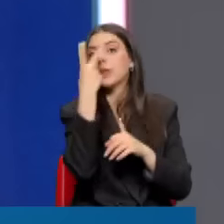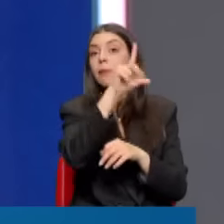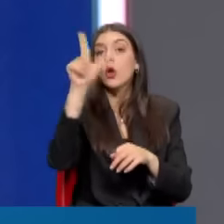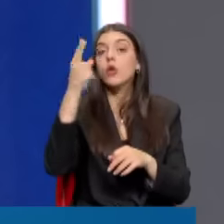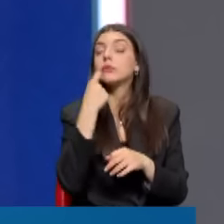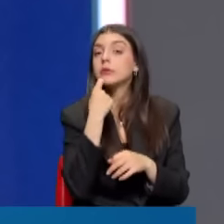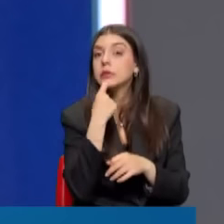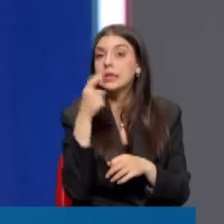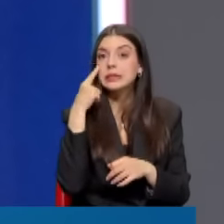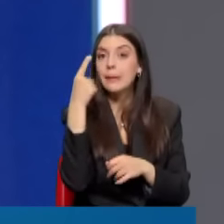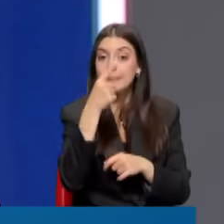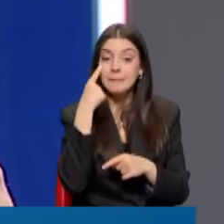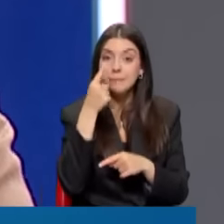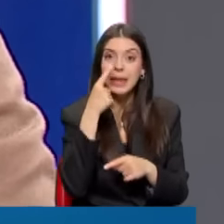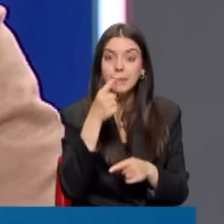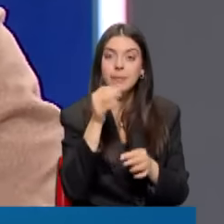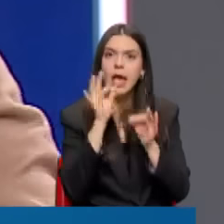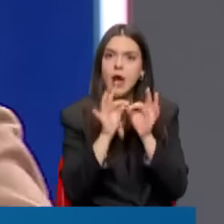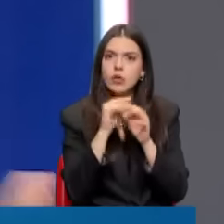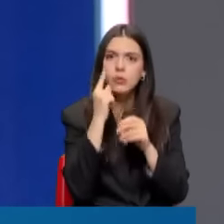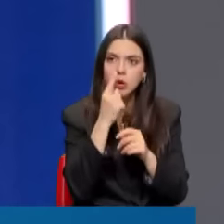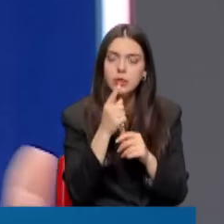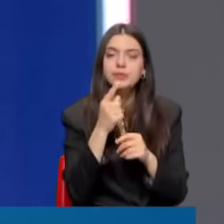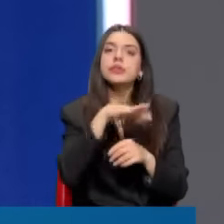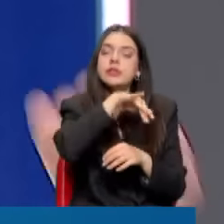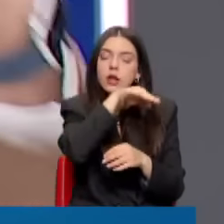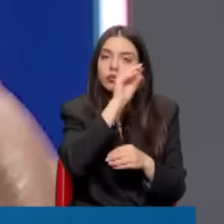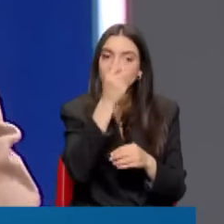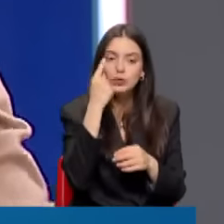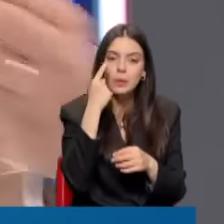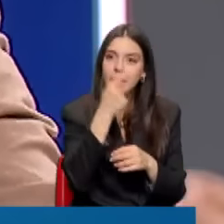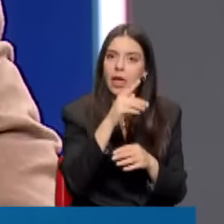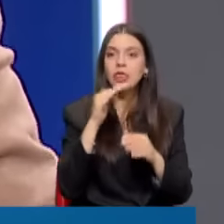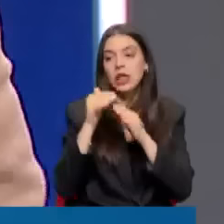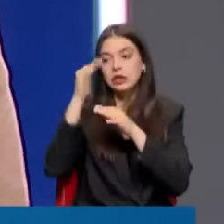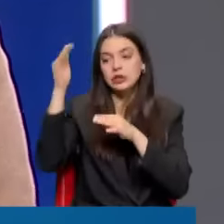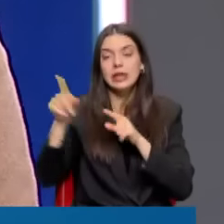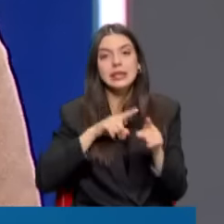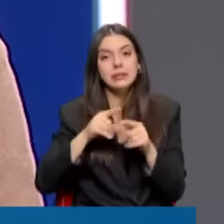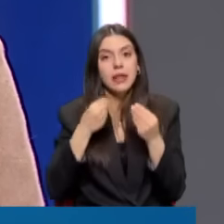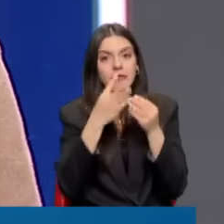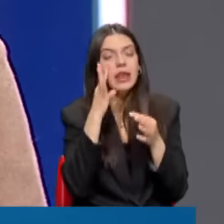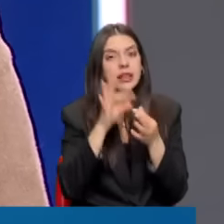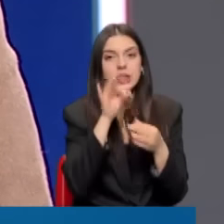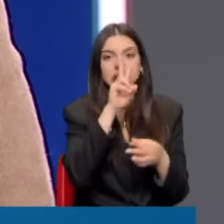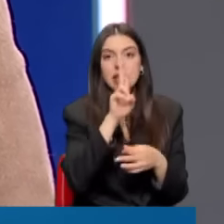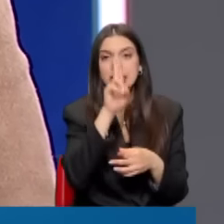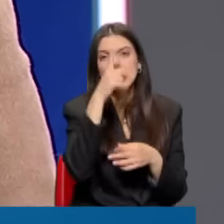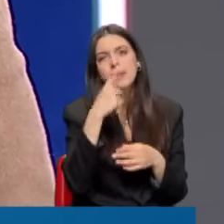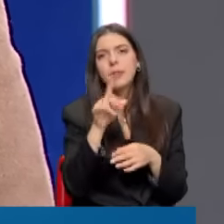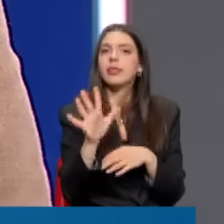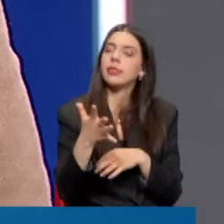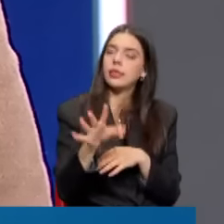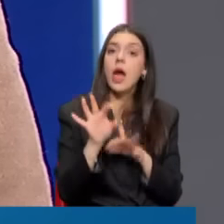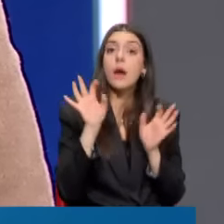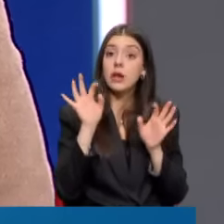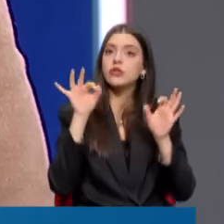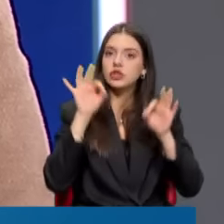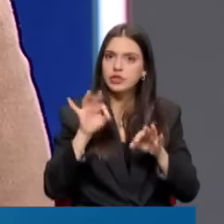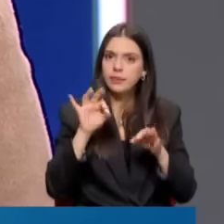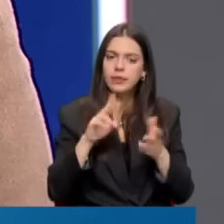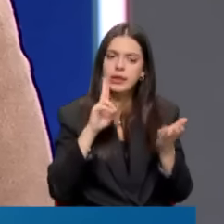yaklaşık bakım ekonomisinde çalışan yani yaşlı ve çocuğa bakan dışarıdan hizmet veren bakan kişi sayısı 20.000 civarında fakat şimdi